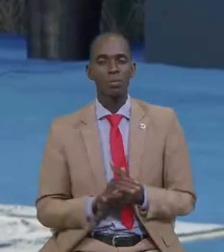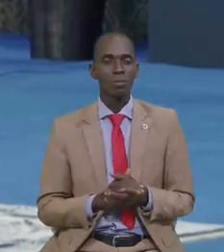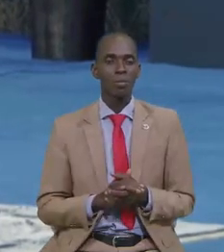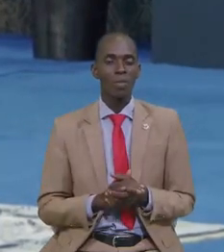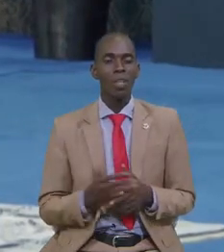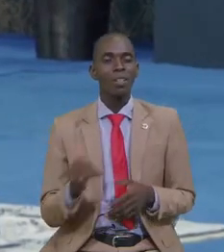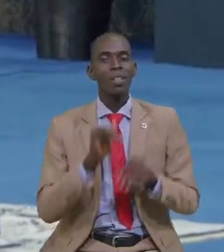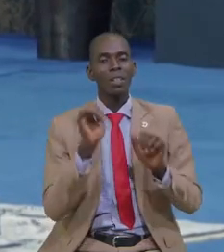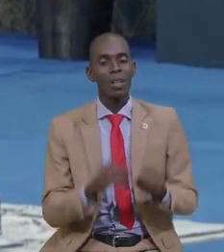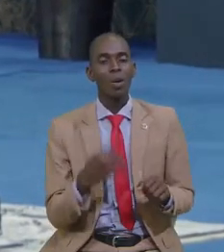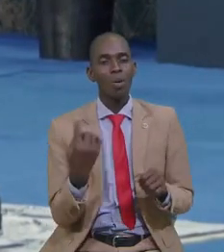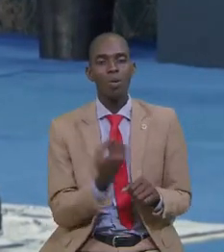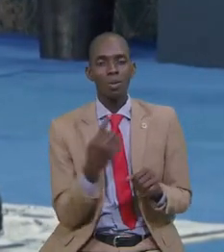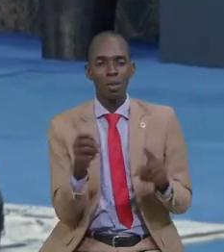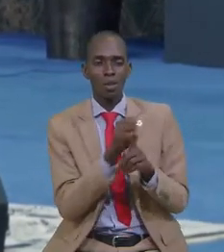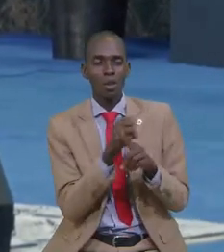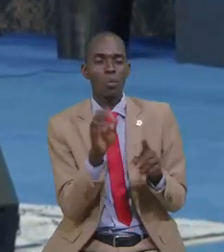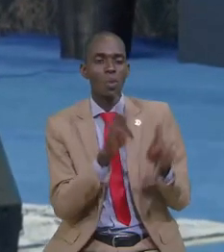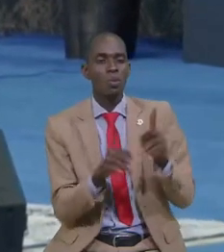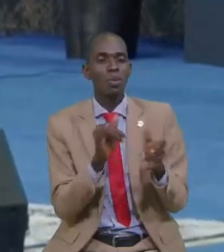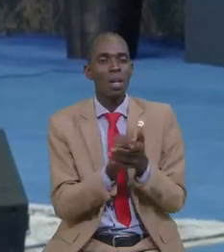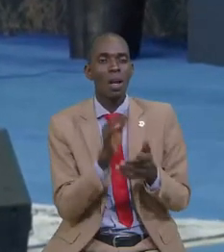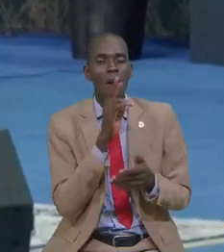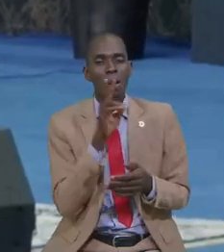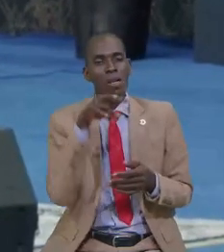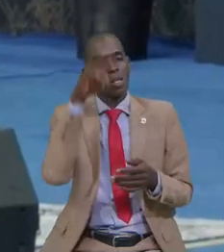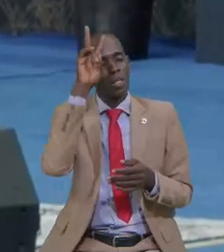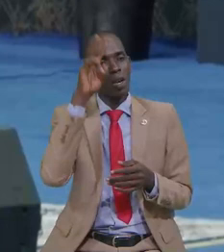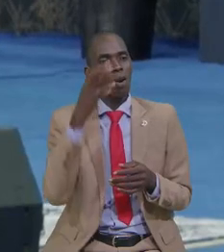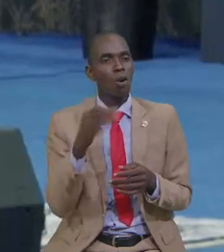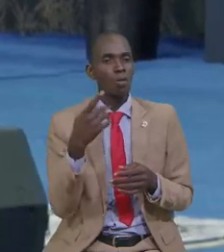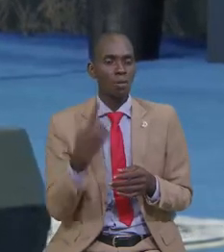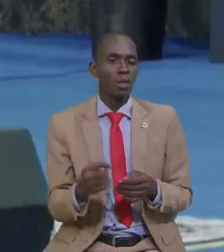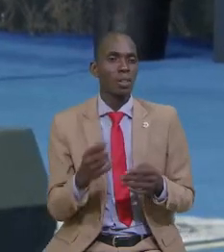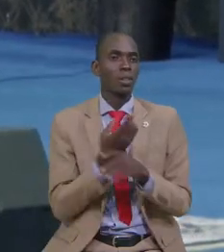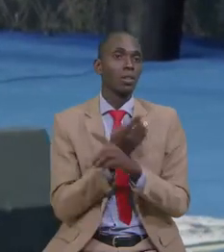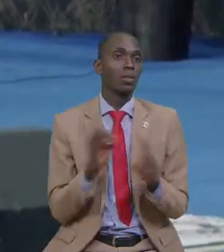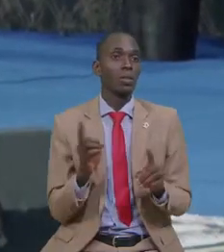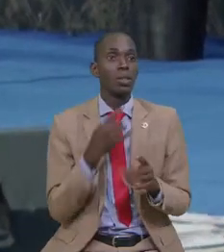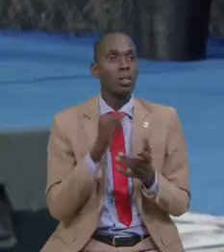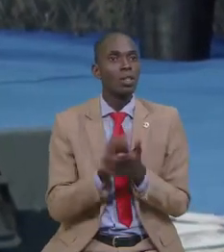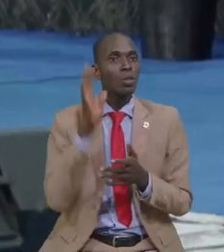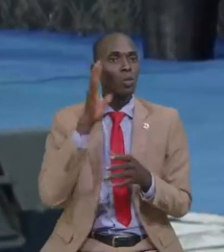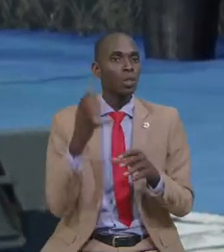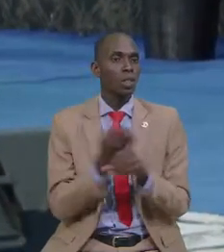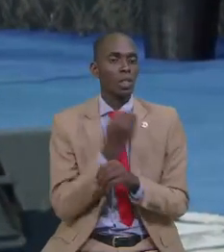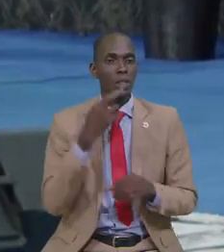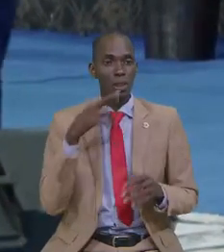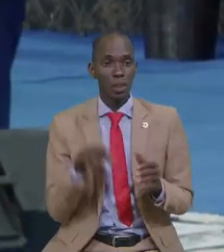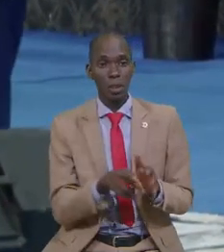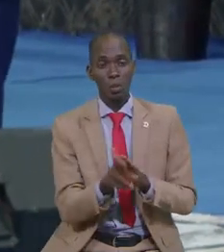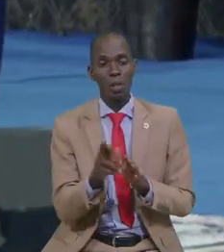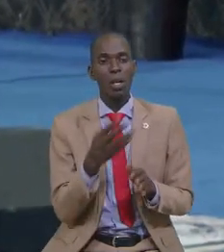de l'ancien serpent, ont fui. Ils peuvent maintenant tourmenter les gens qui sont ignorants de leur